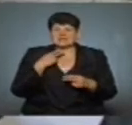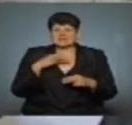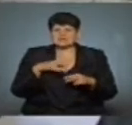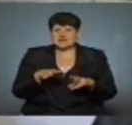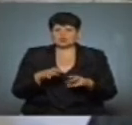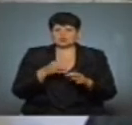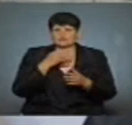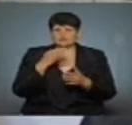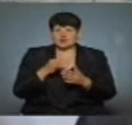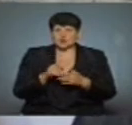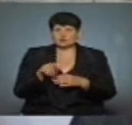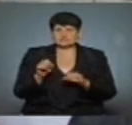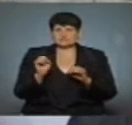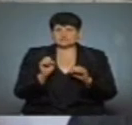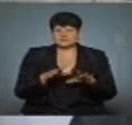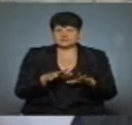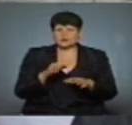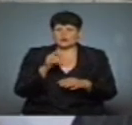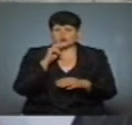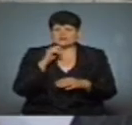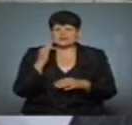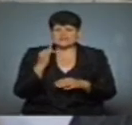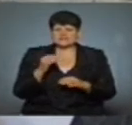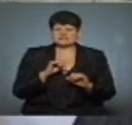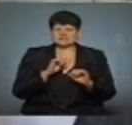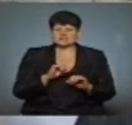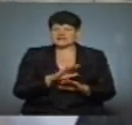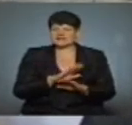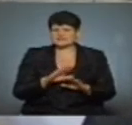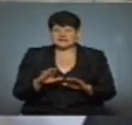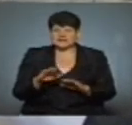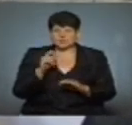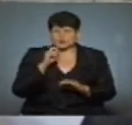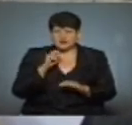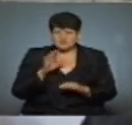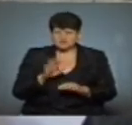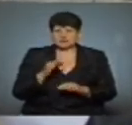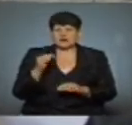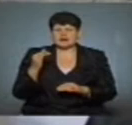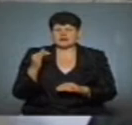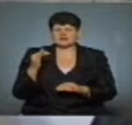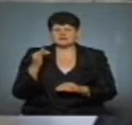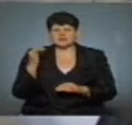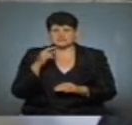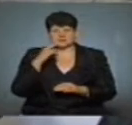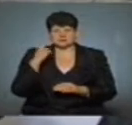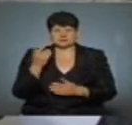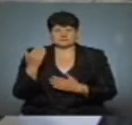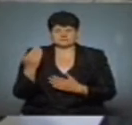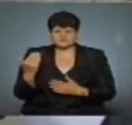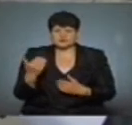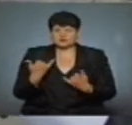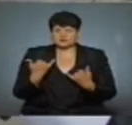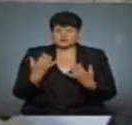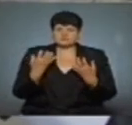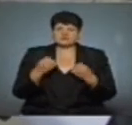українські інтереси, людина відстоює позицію не України на переговорах в Мінську, так, а відстоює інтереси Російської Федерації. В тому числі ми